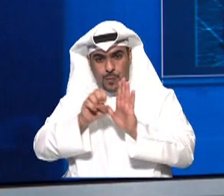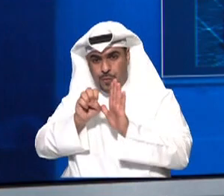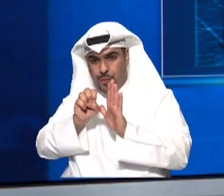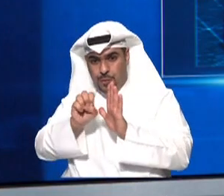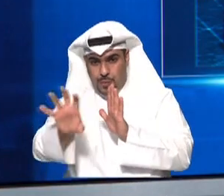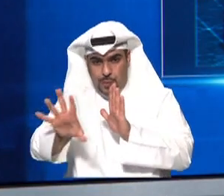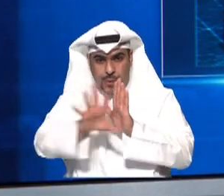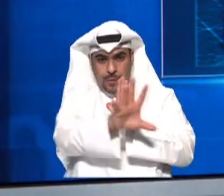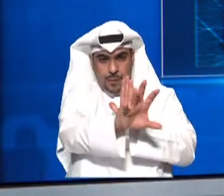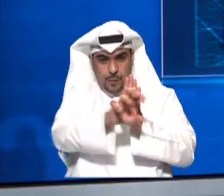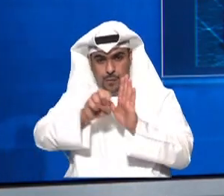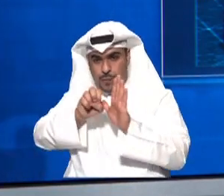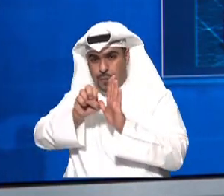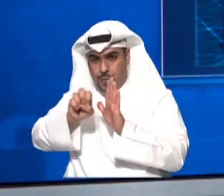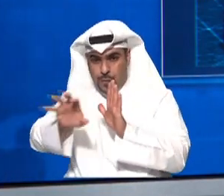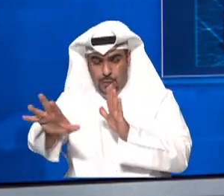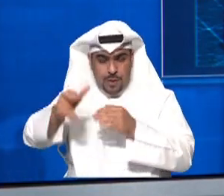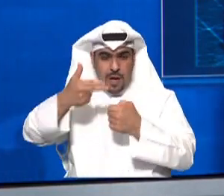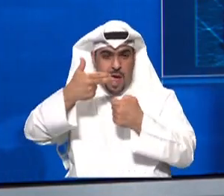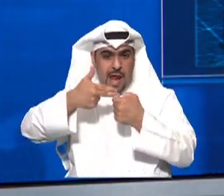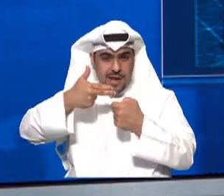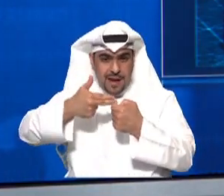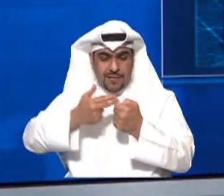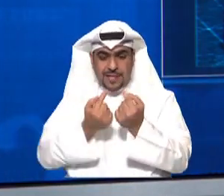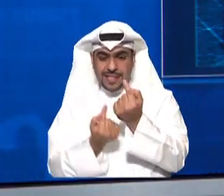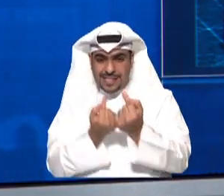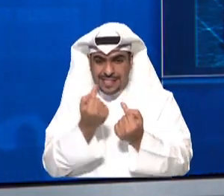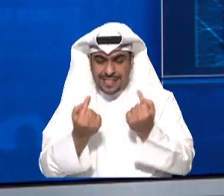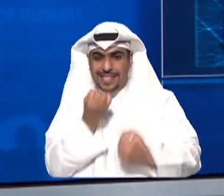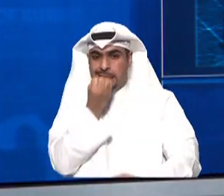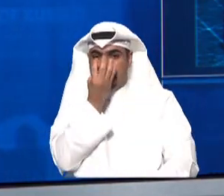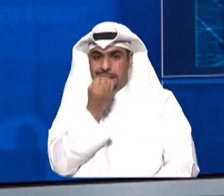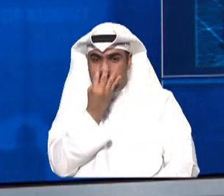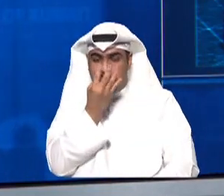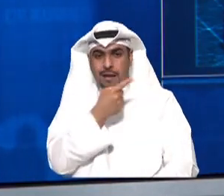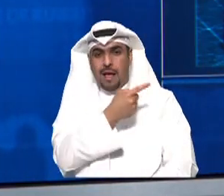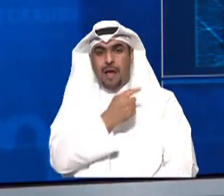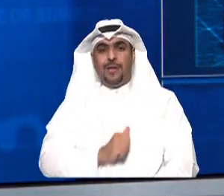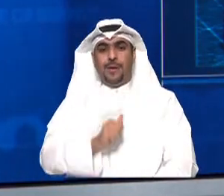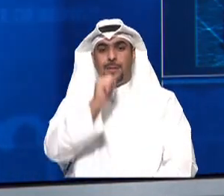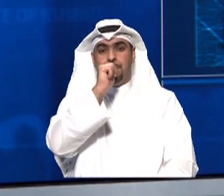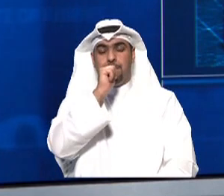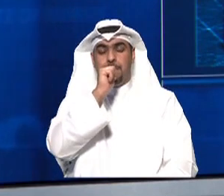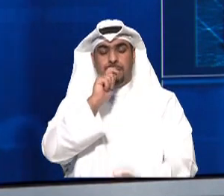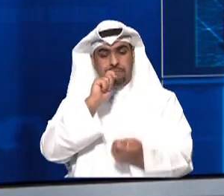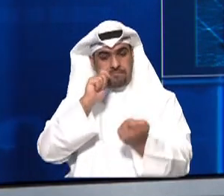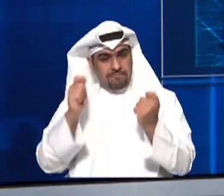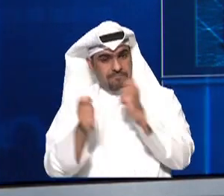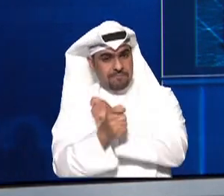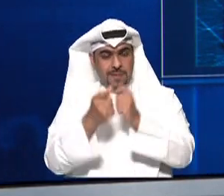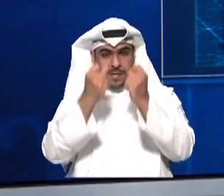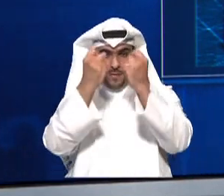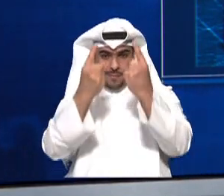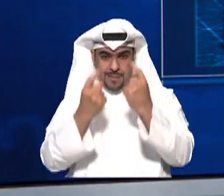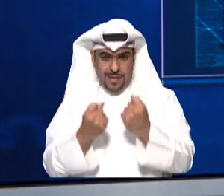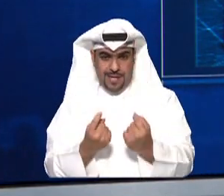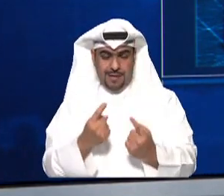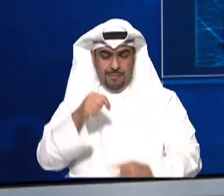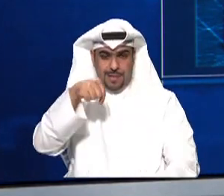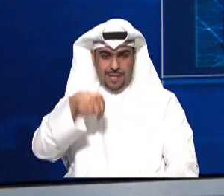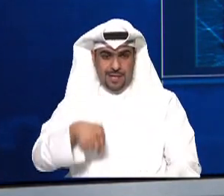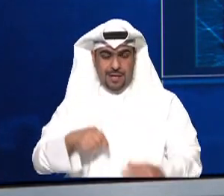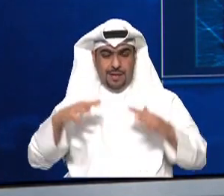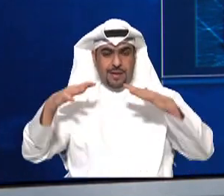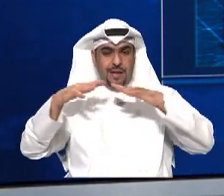دعم المشاريع النفطية والتي تقوم بها شركة النفط. وتأتي الاتفاقية أيضا ضمن إطار التعاون بين وزارة الأشغال